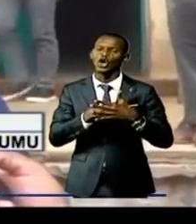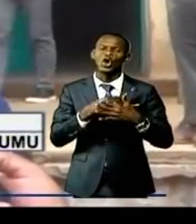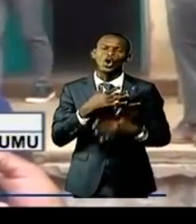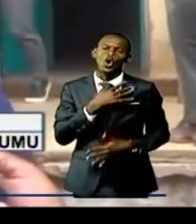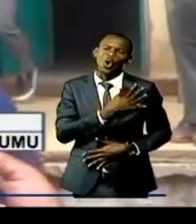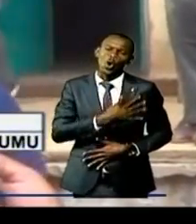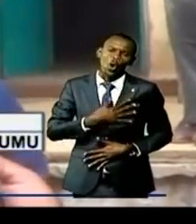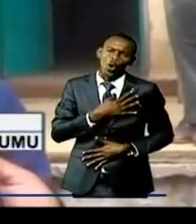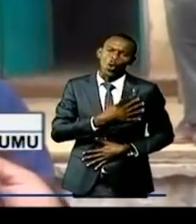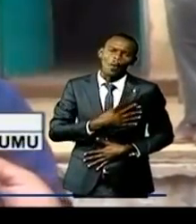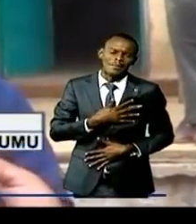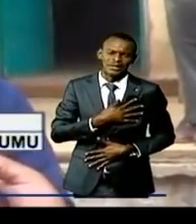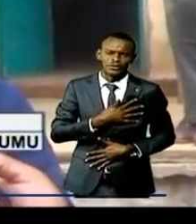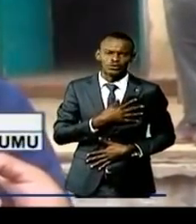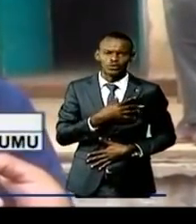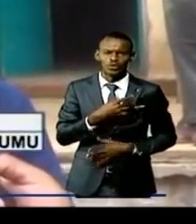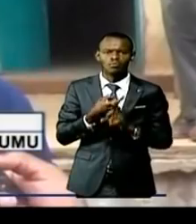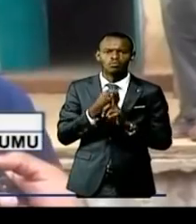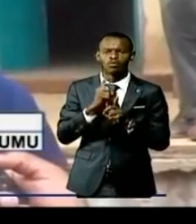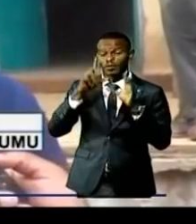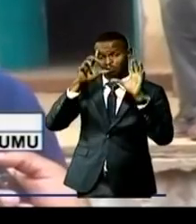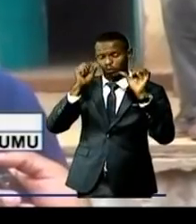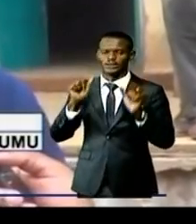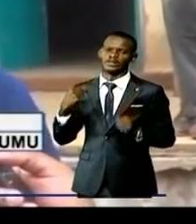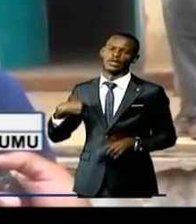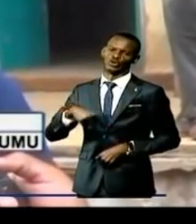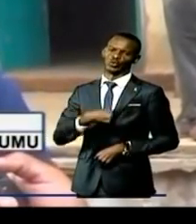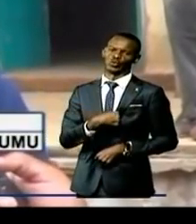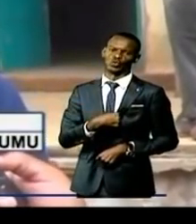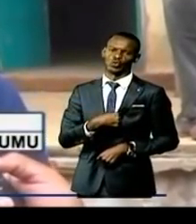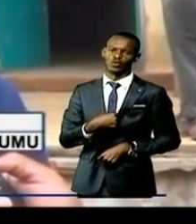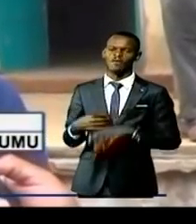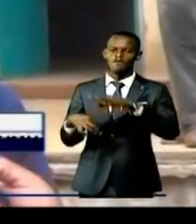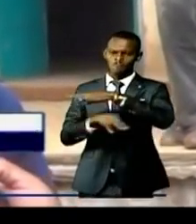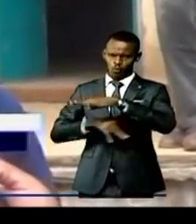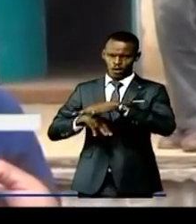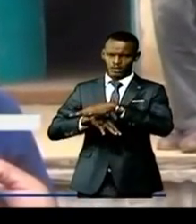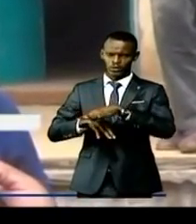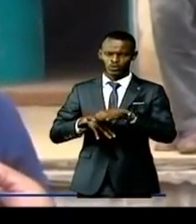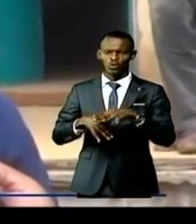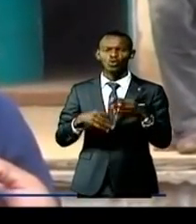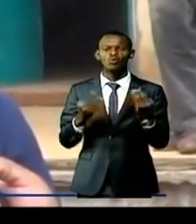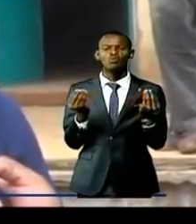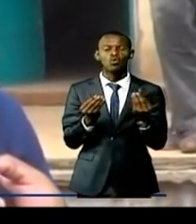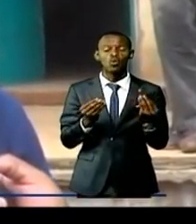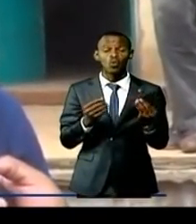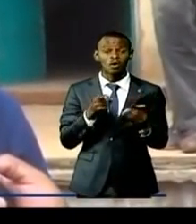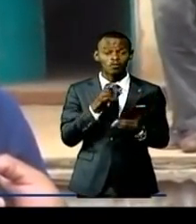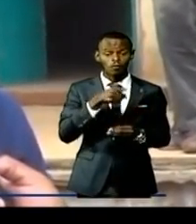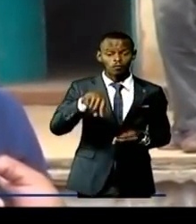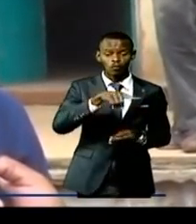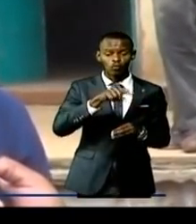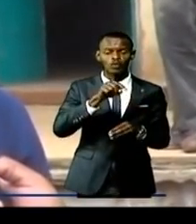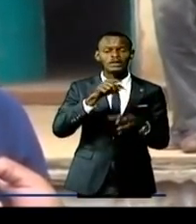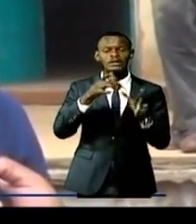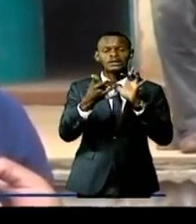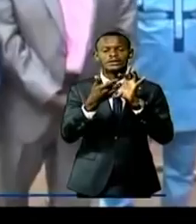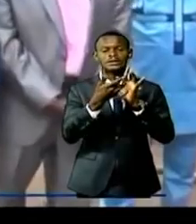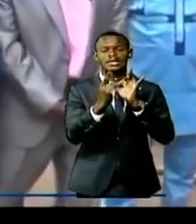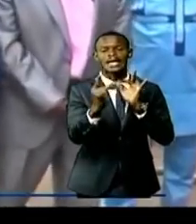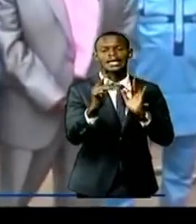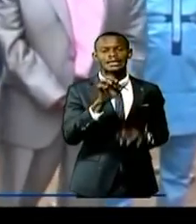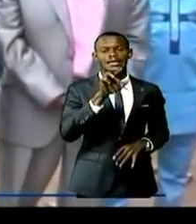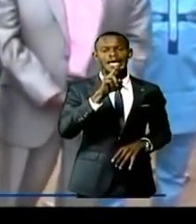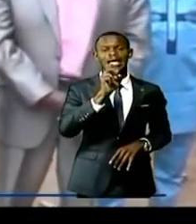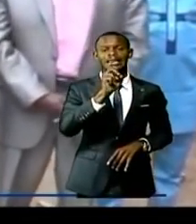vous avez connu l'incendie, il ne cessait de nous rappeler que la RTNC